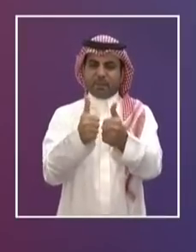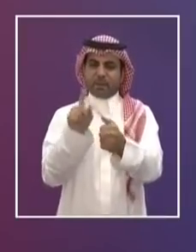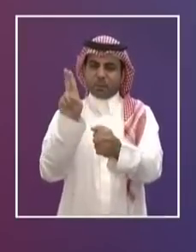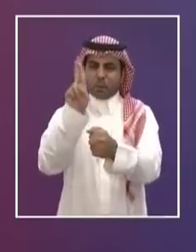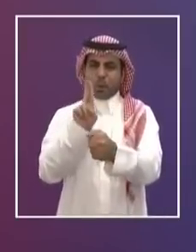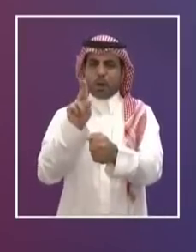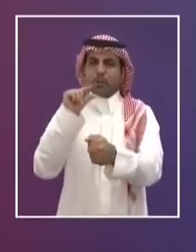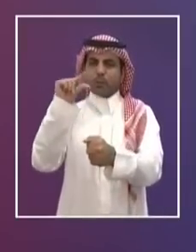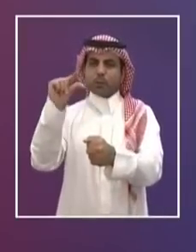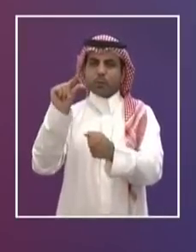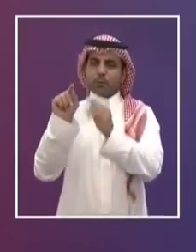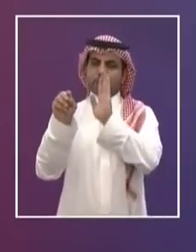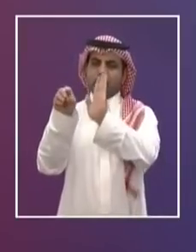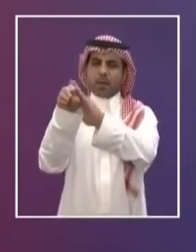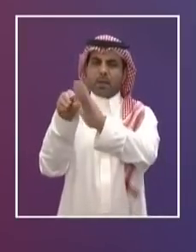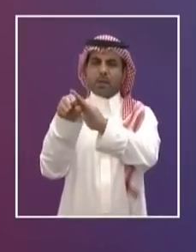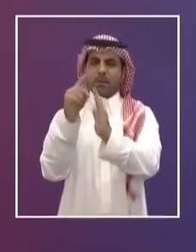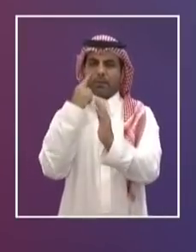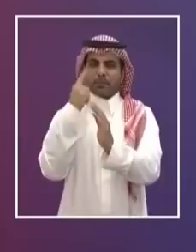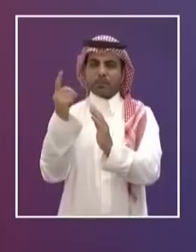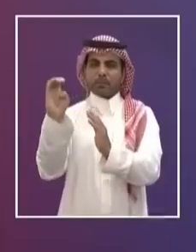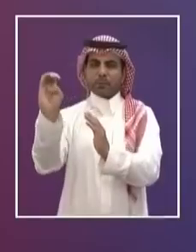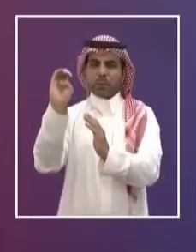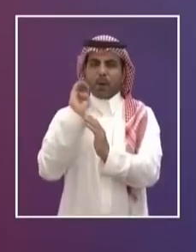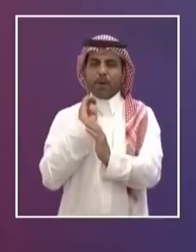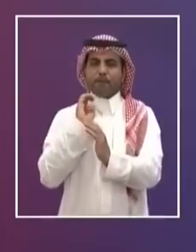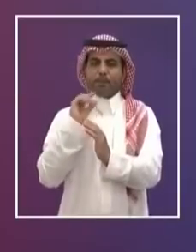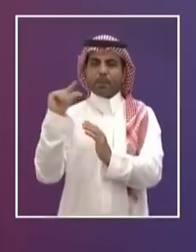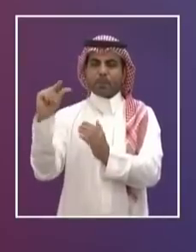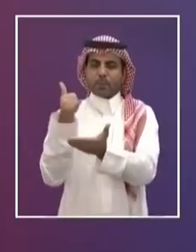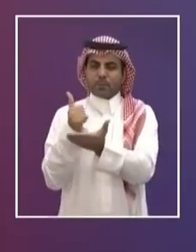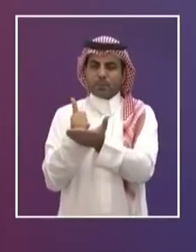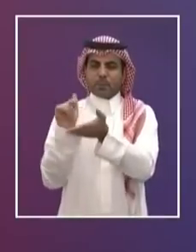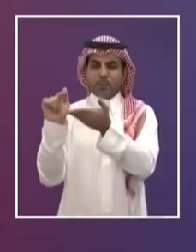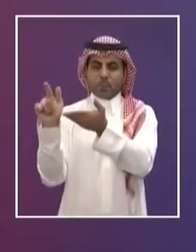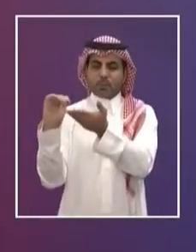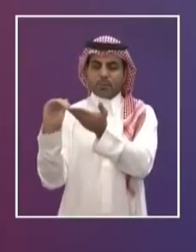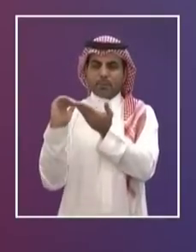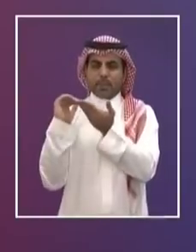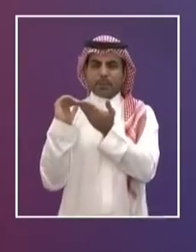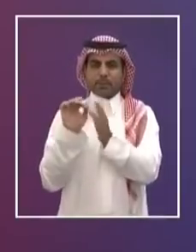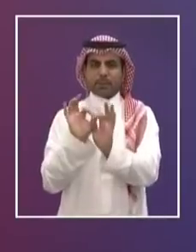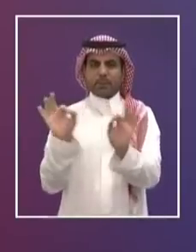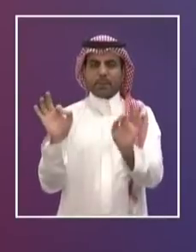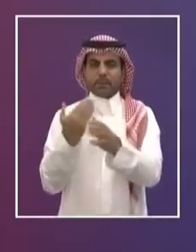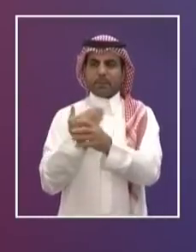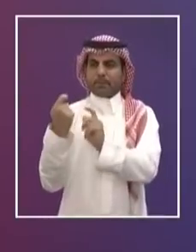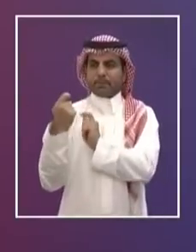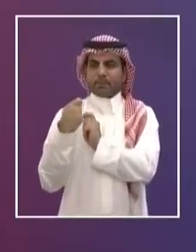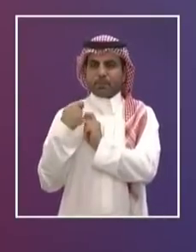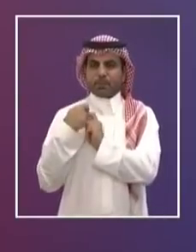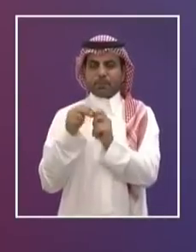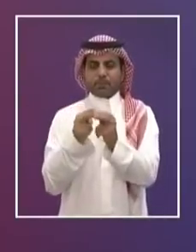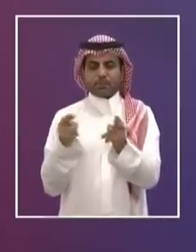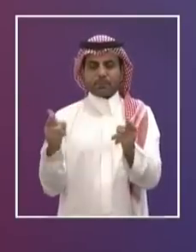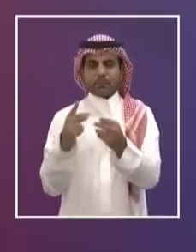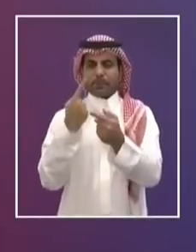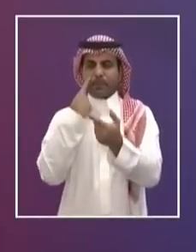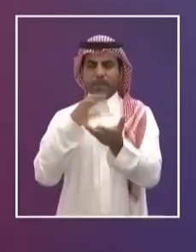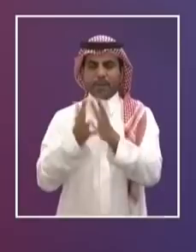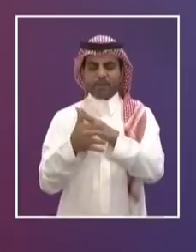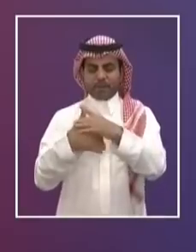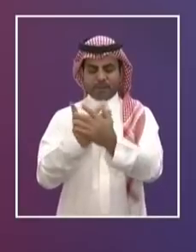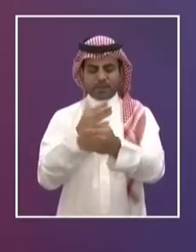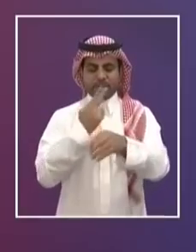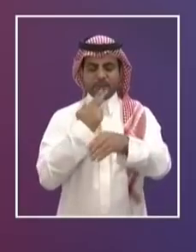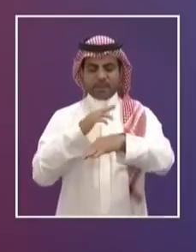بإمكانهم دائما عند استخدامه بتوازن الاستفسار من المختصين ليعطوهم النصائح اللازمة بالعناية بالبشرة عند استخدامها